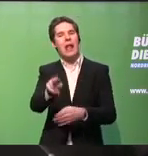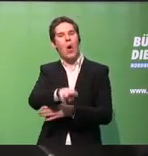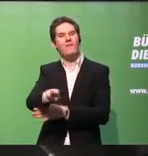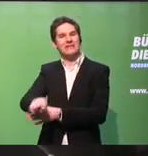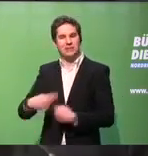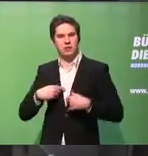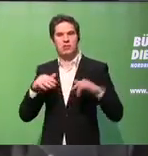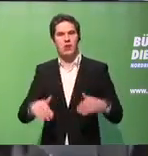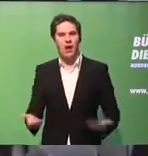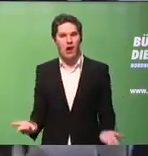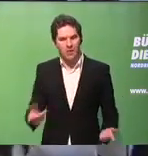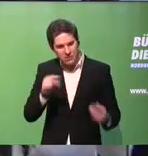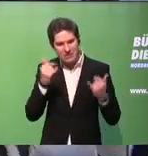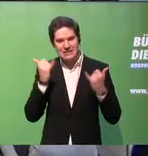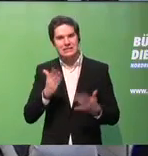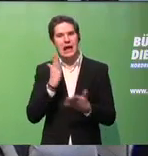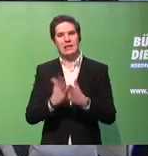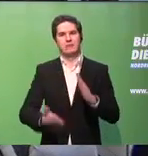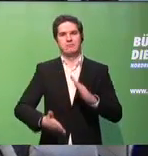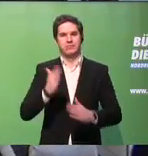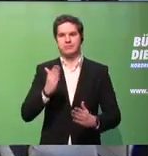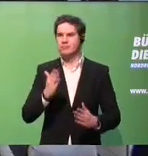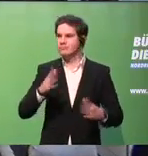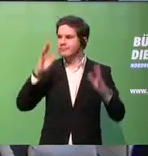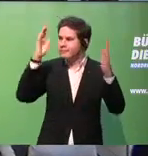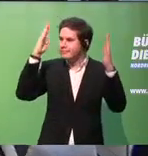diese Banken